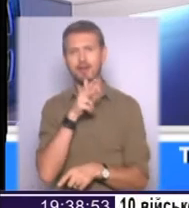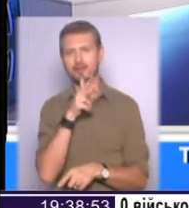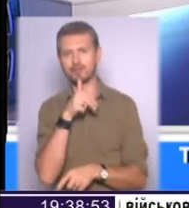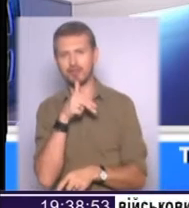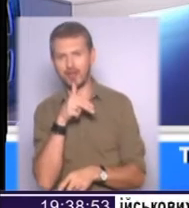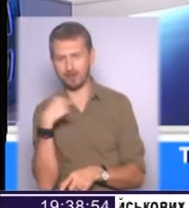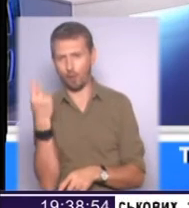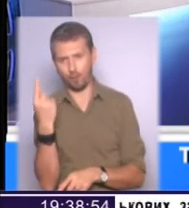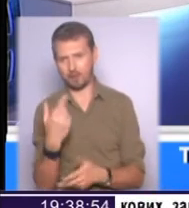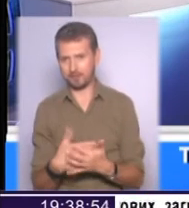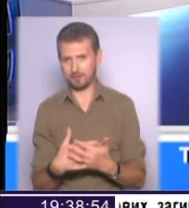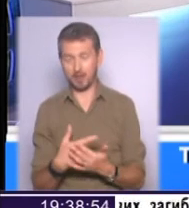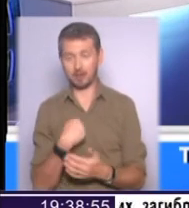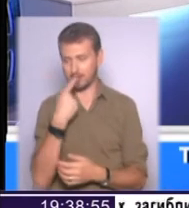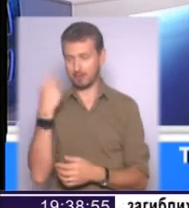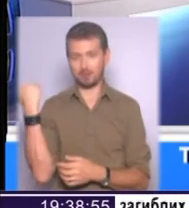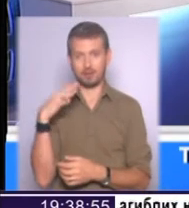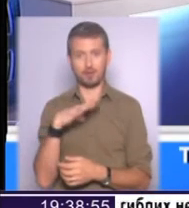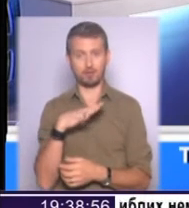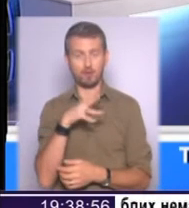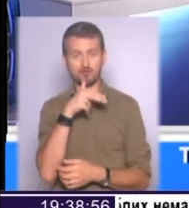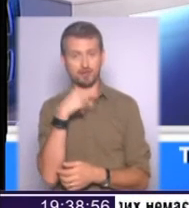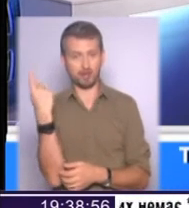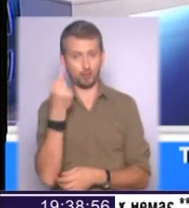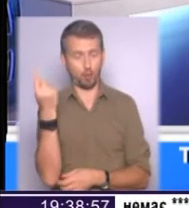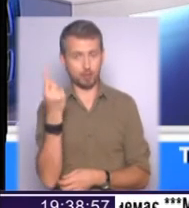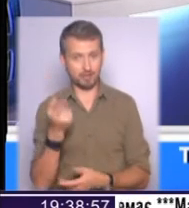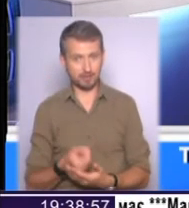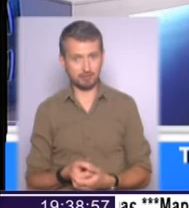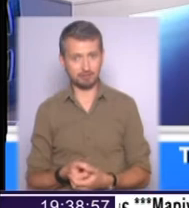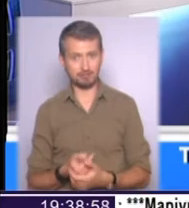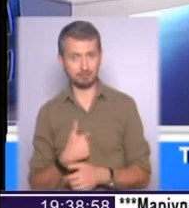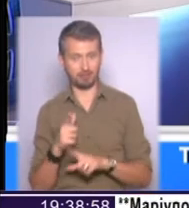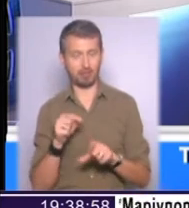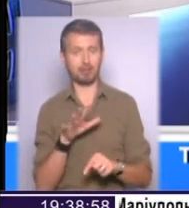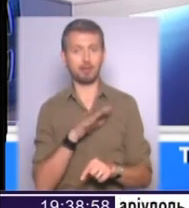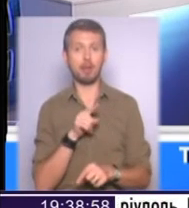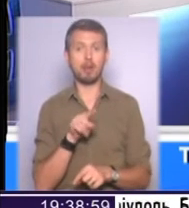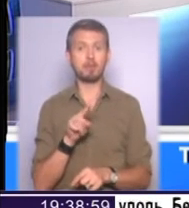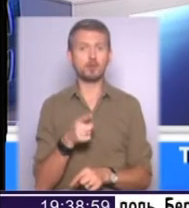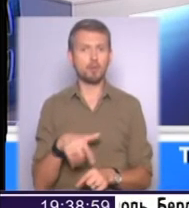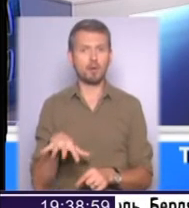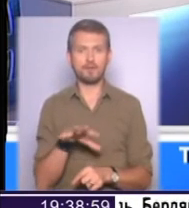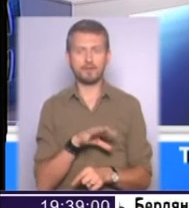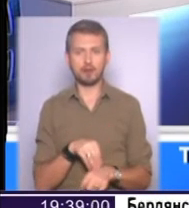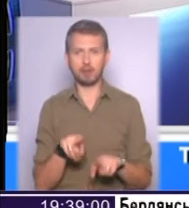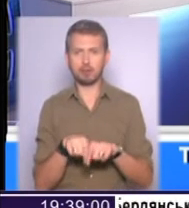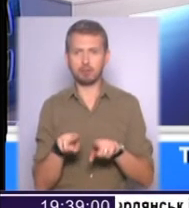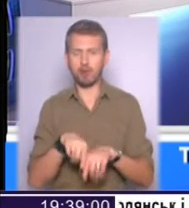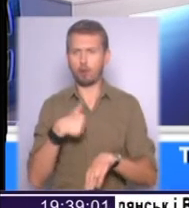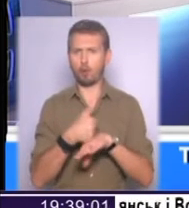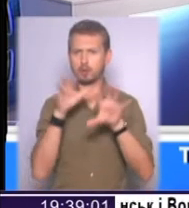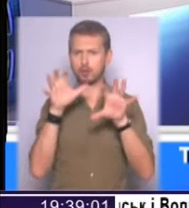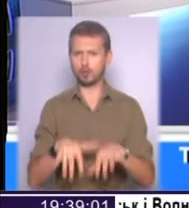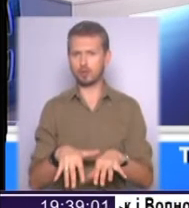Справа в тому, що я буквально на днях побував у тій же Чернівецькій області. Там чомусь все йде однобічно, хоча Конституція чітко призиває,